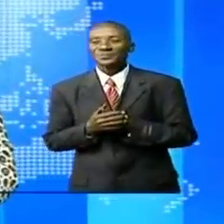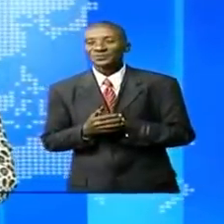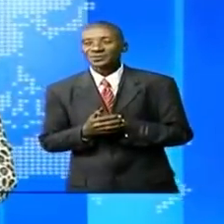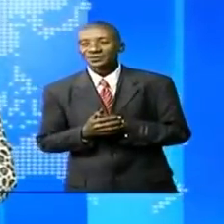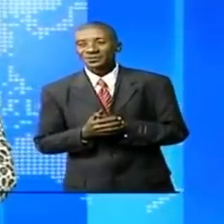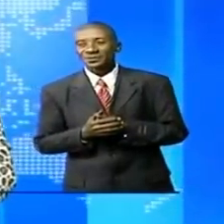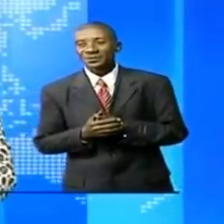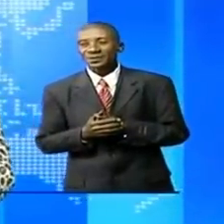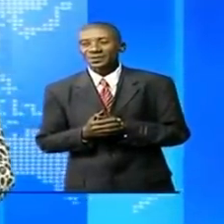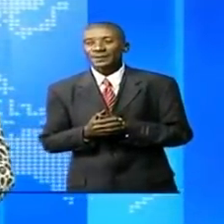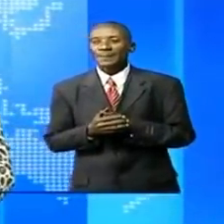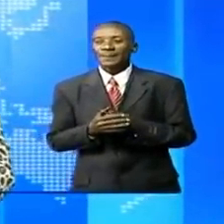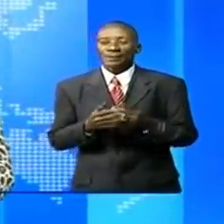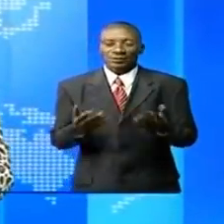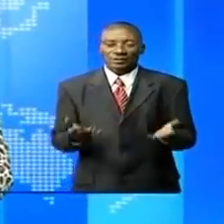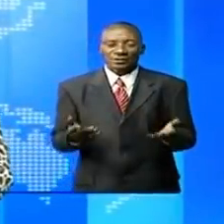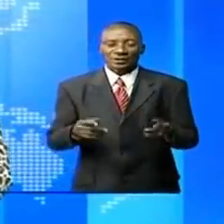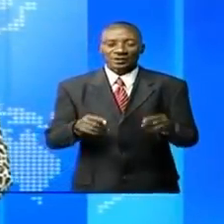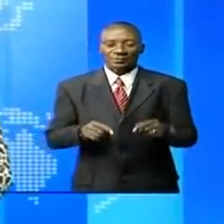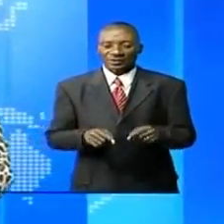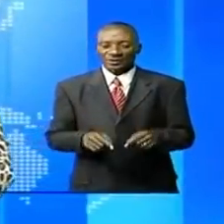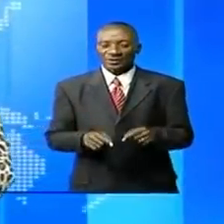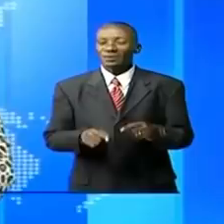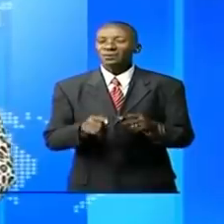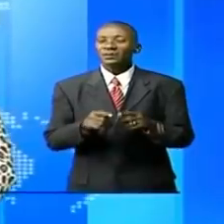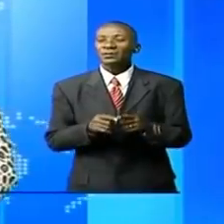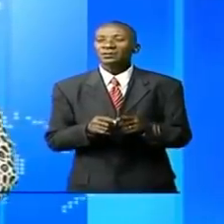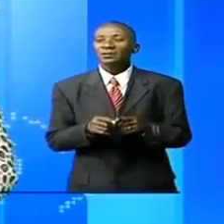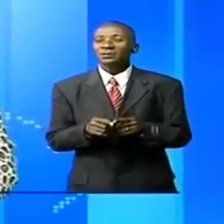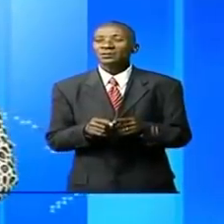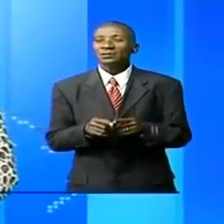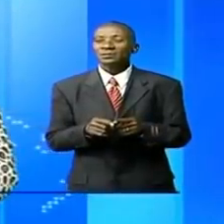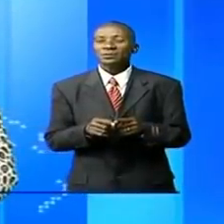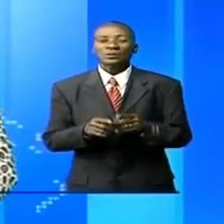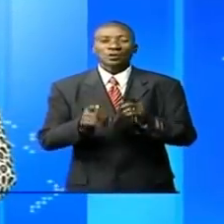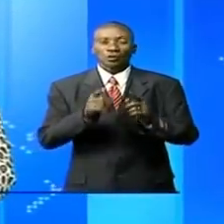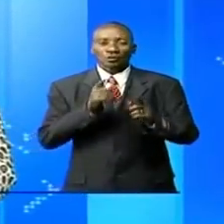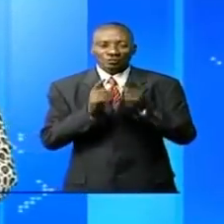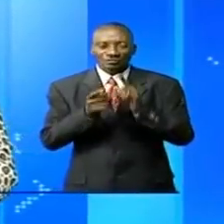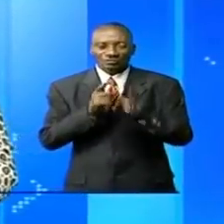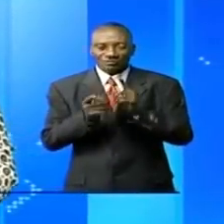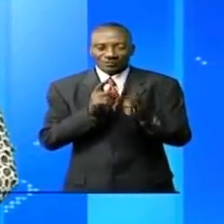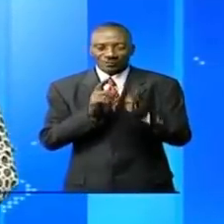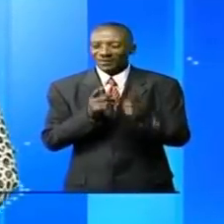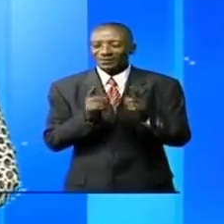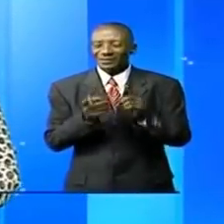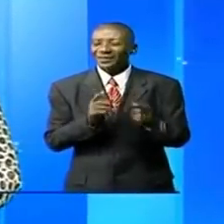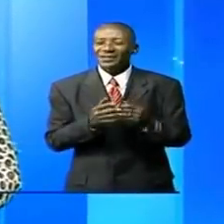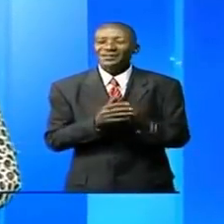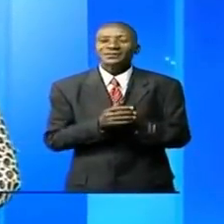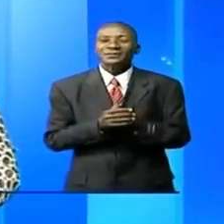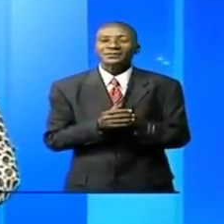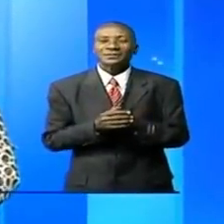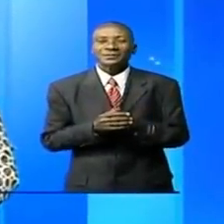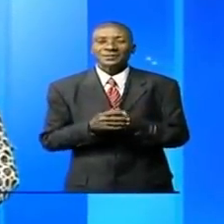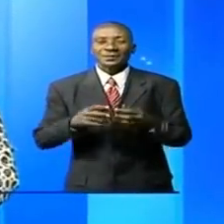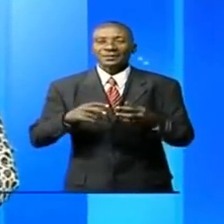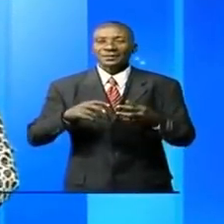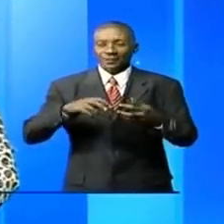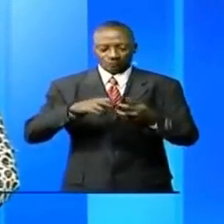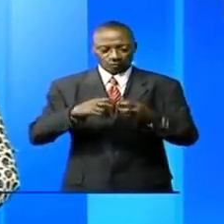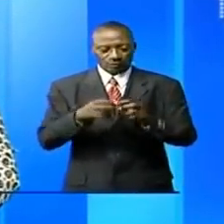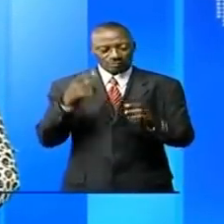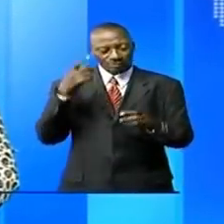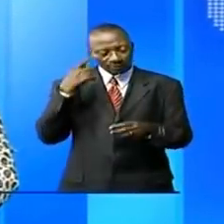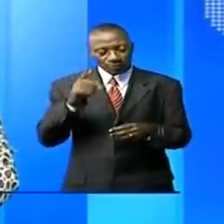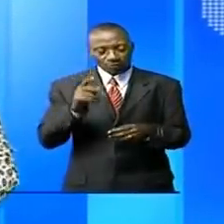Ekoki Inatosha, une plateforme des ONG de défense des droits de l'homme et de promotion de la paix et de la dignité de la femme,